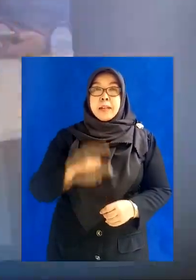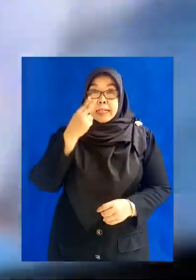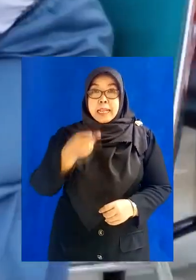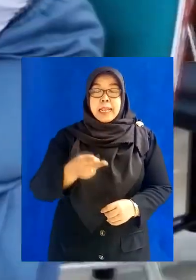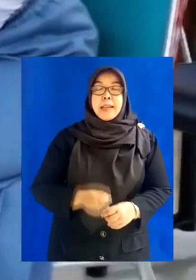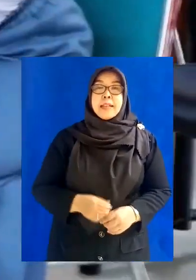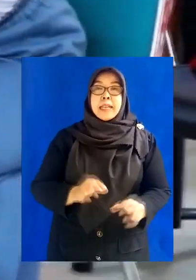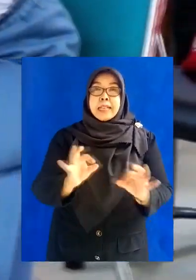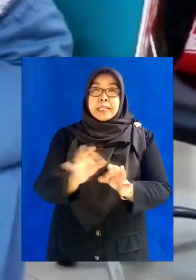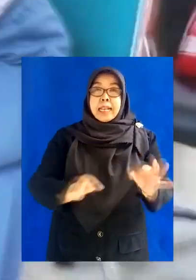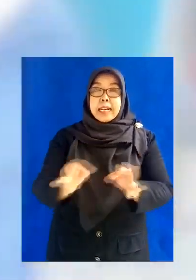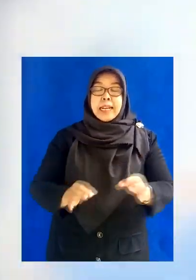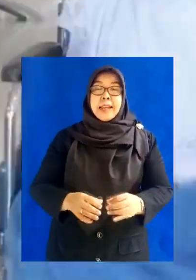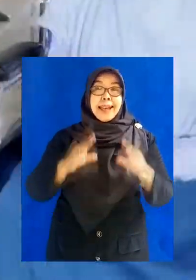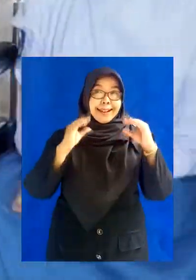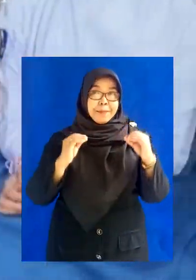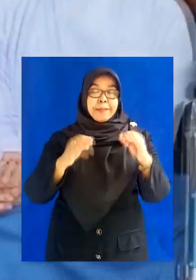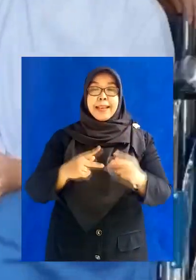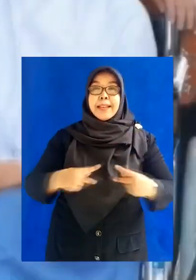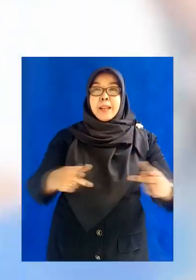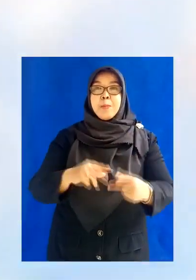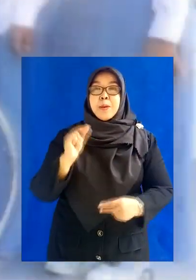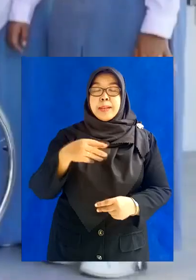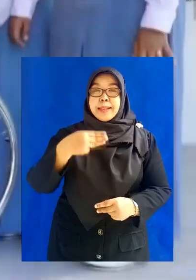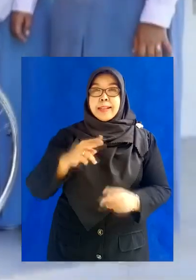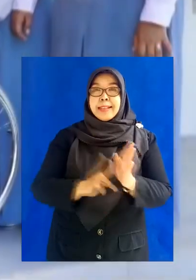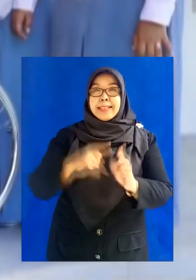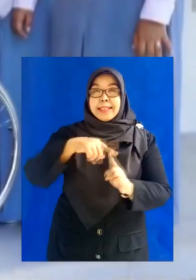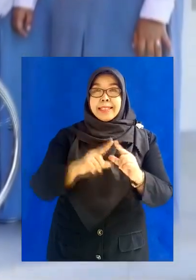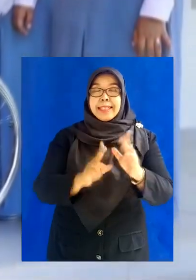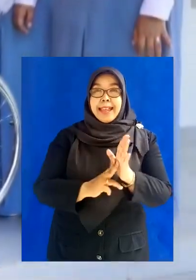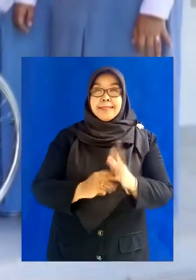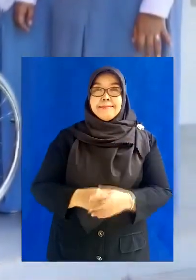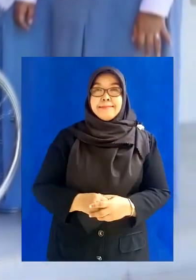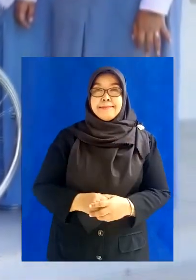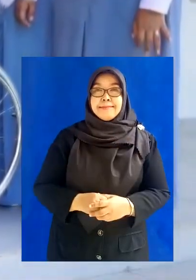dalam FKP, serta MONEF Sarpras Ramah Kelompok Rentan.